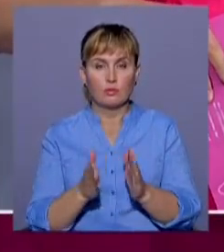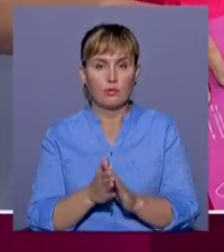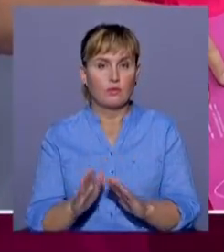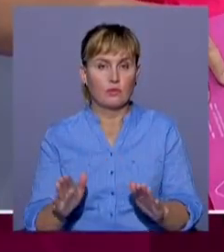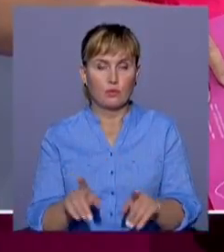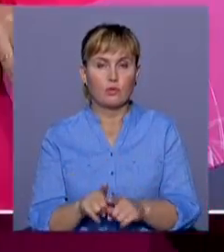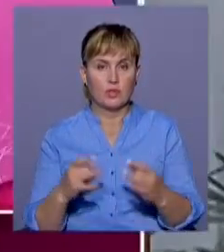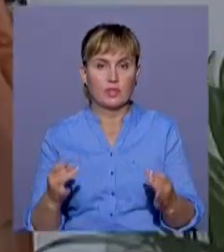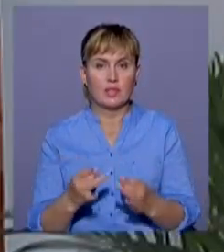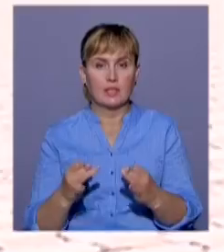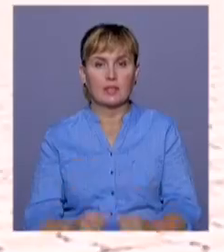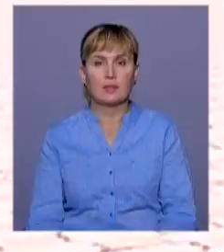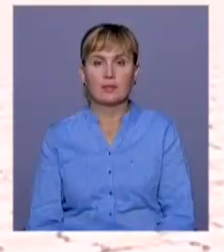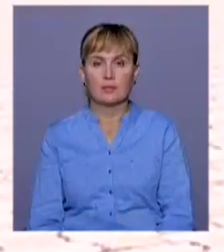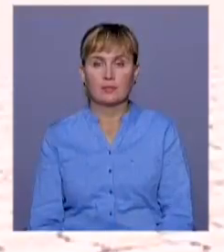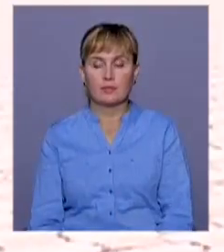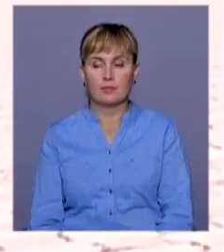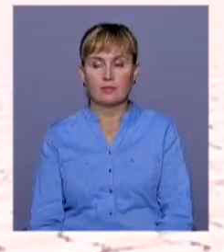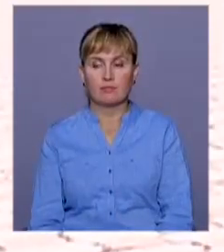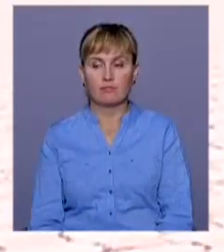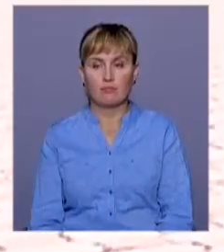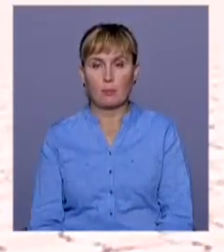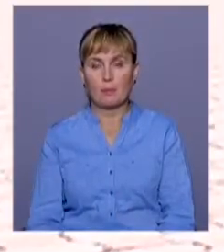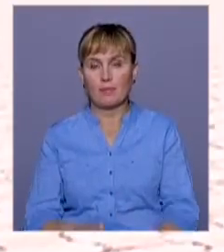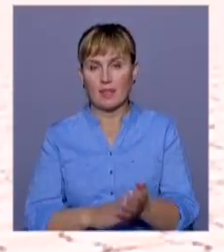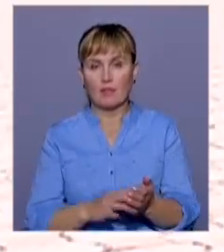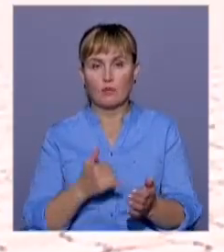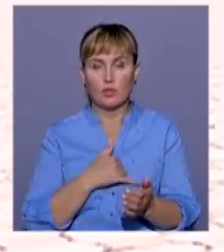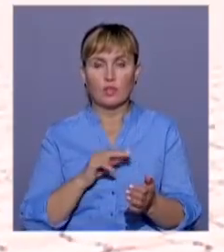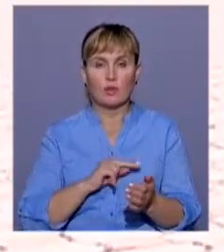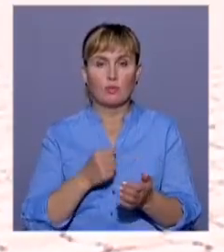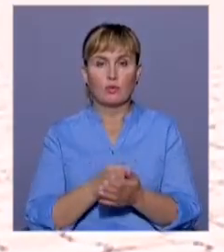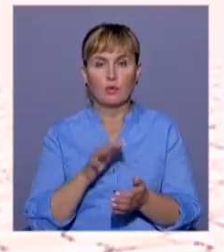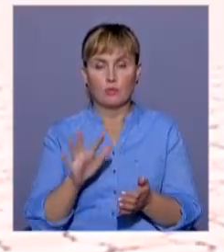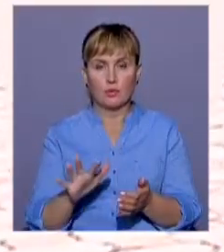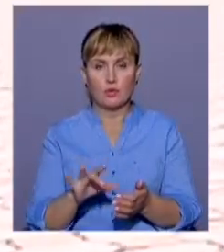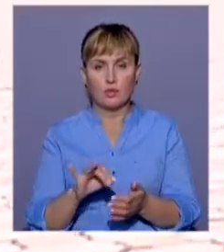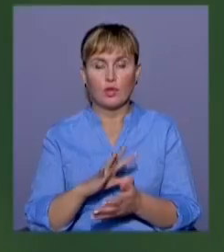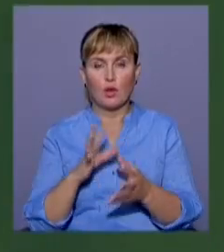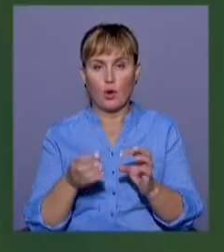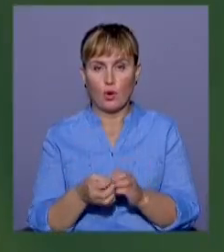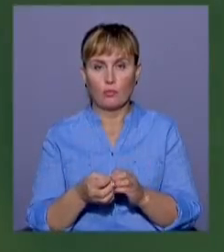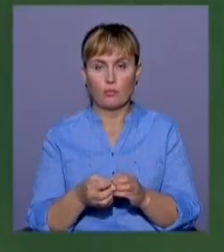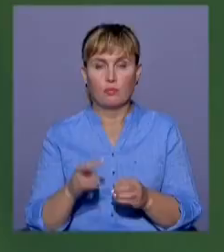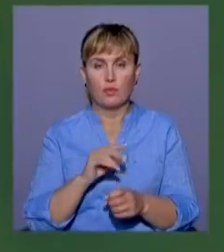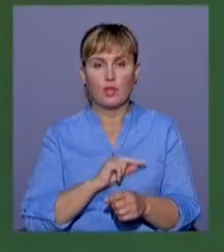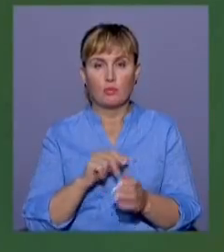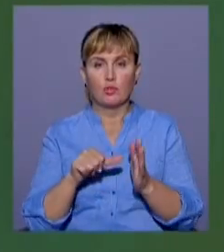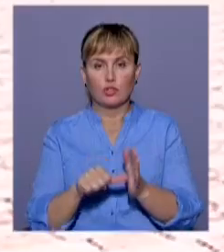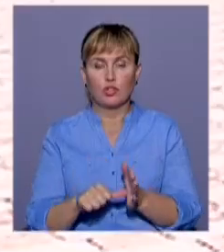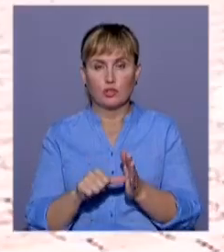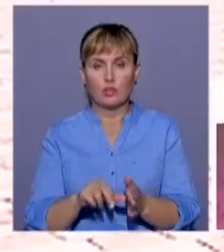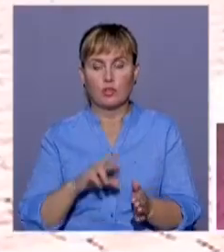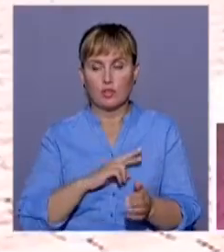менее привлекательные. В 9 у нас работа. До 5. А общий, мы работаем 6 часов.